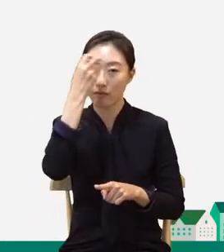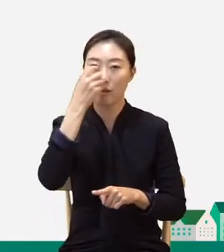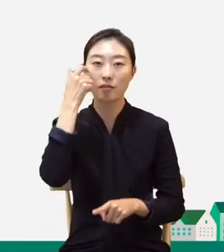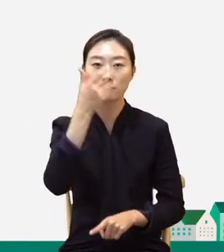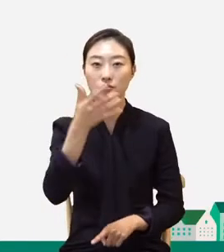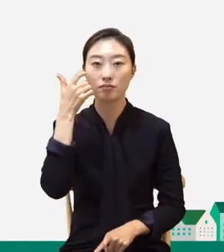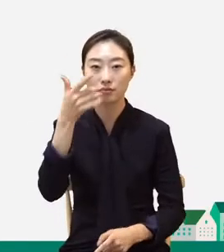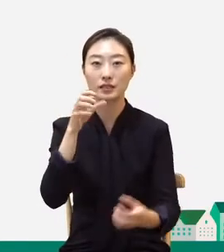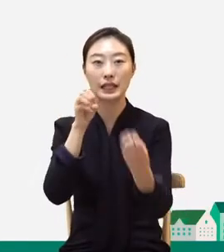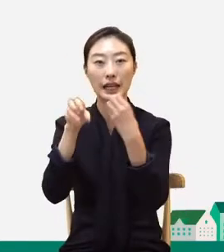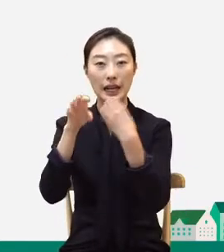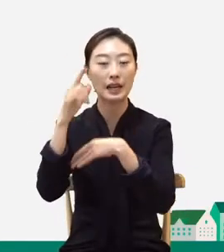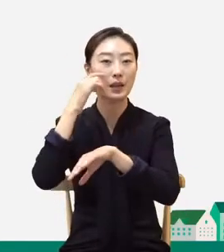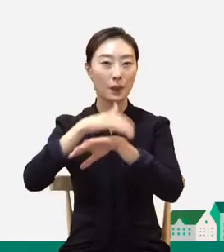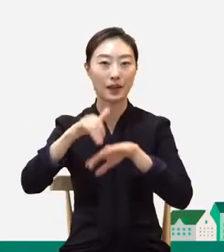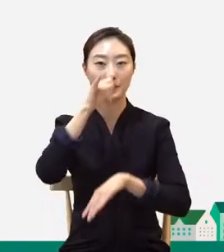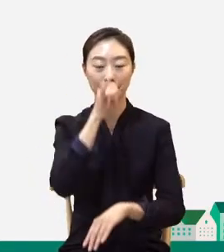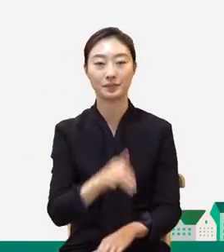예정입니다.